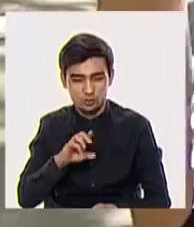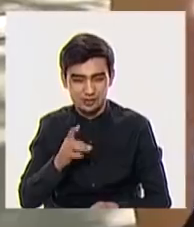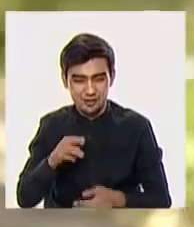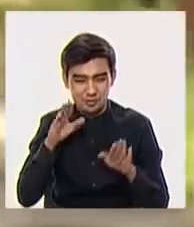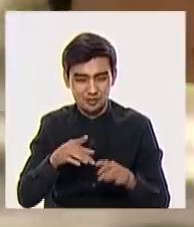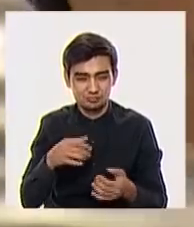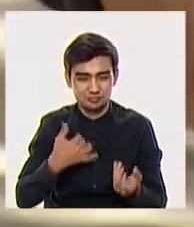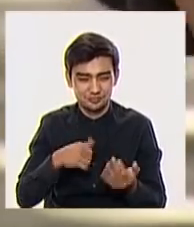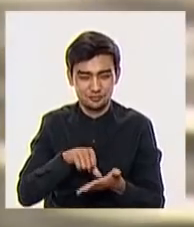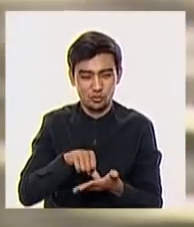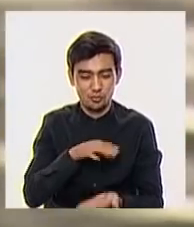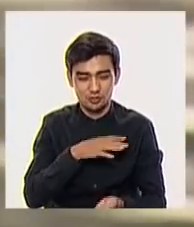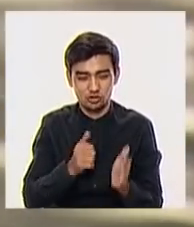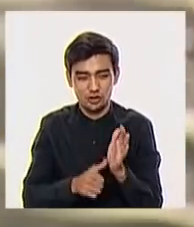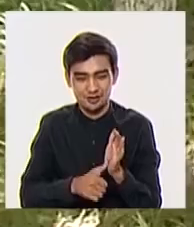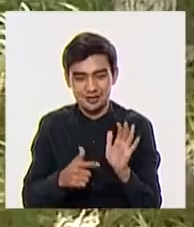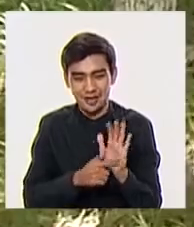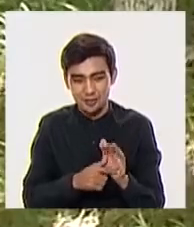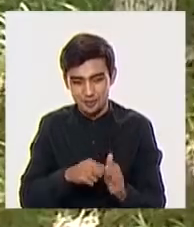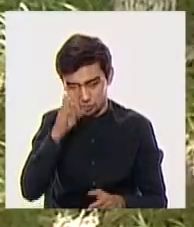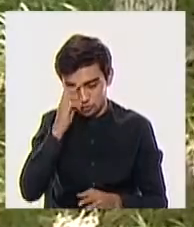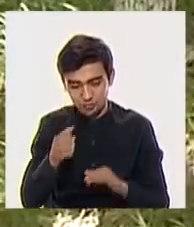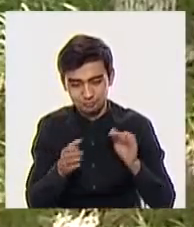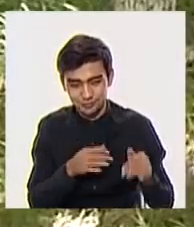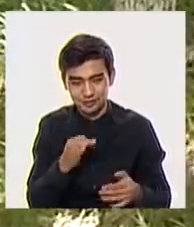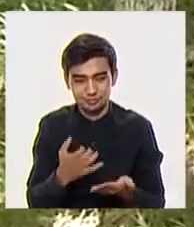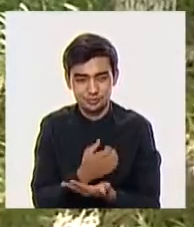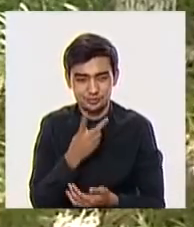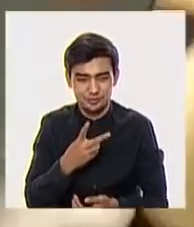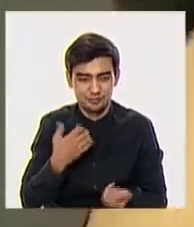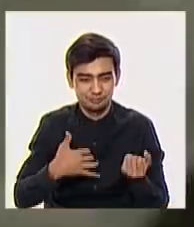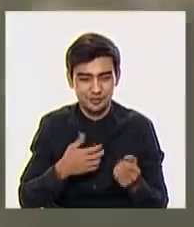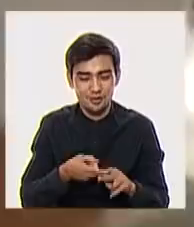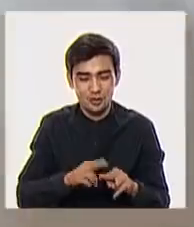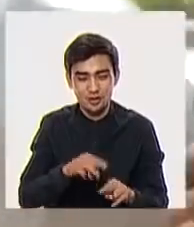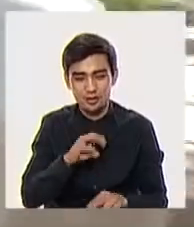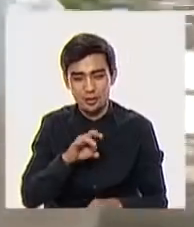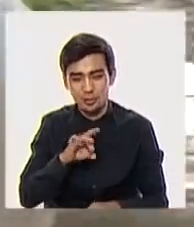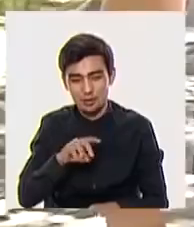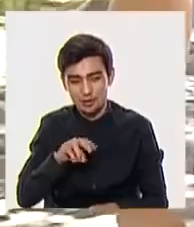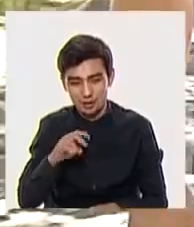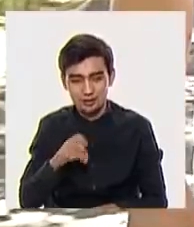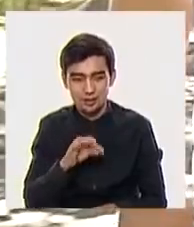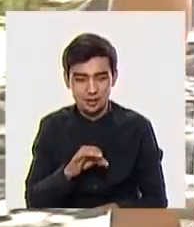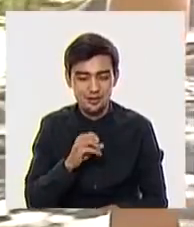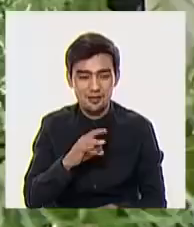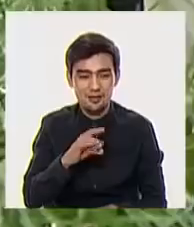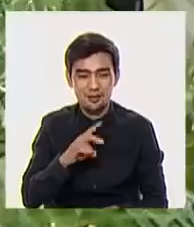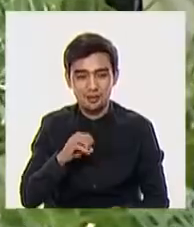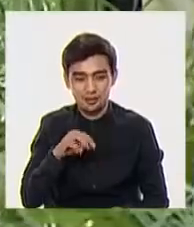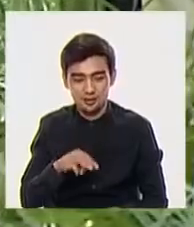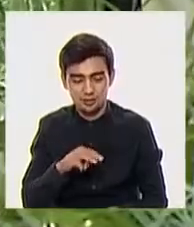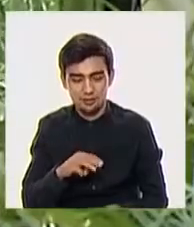халықаралық додада 67 елді артқа тастап, оза шапқан екі домбырашы Темірлан Олжабаев пен Ернат